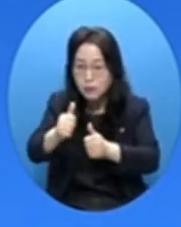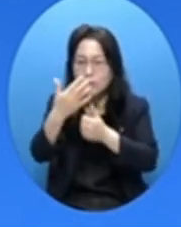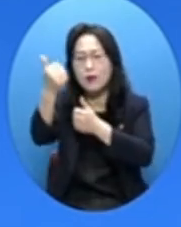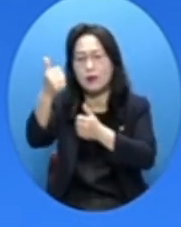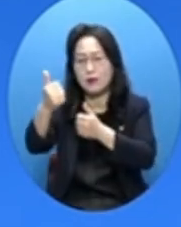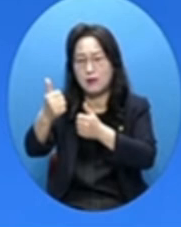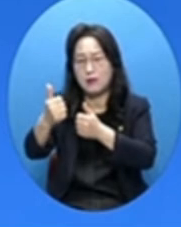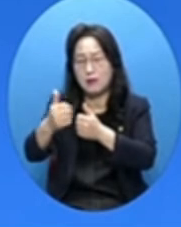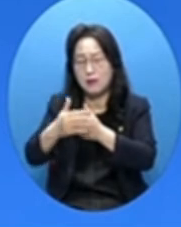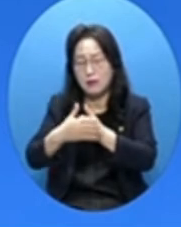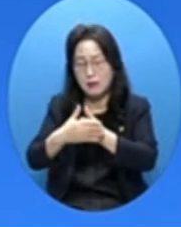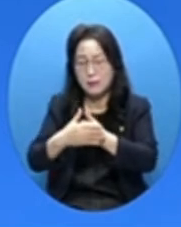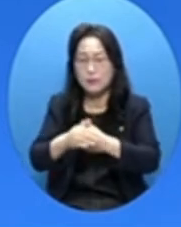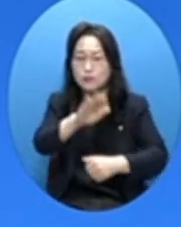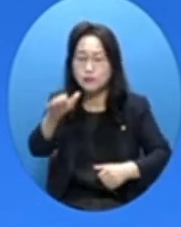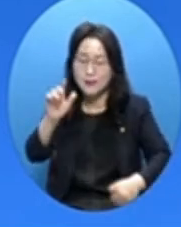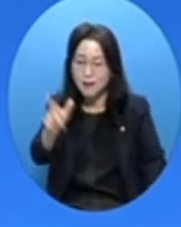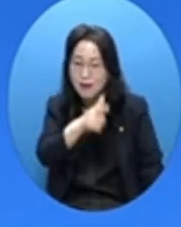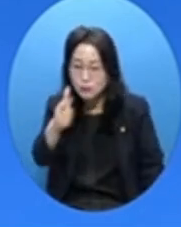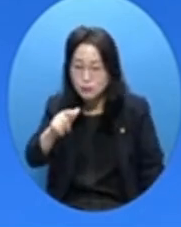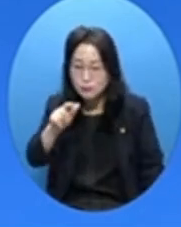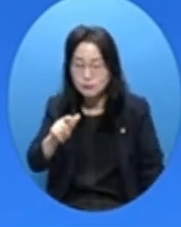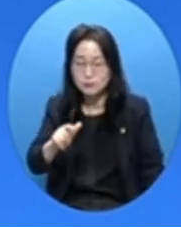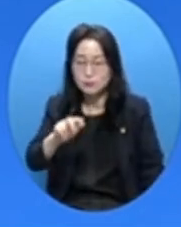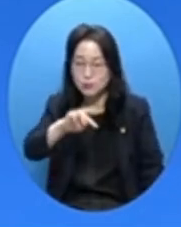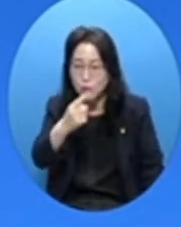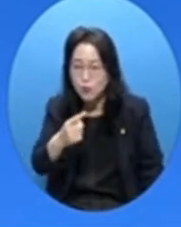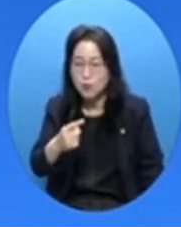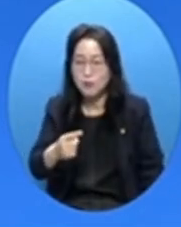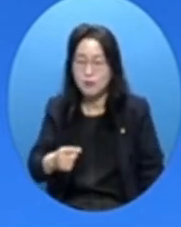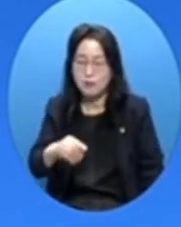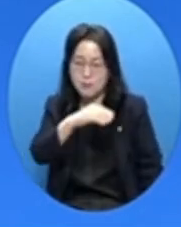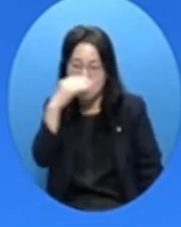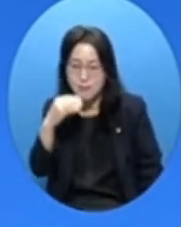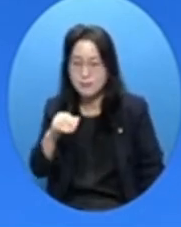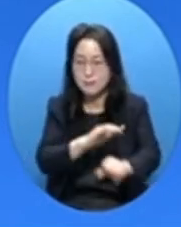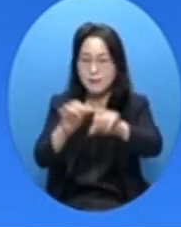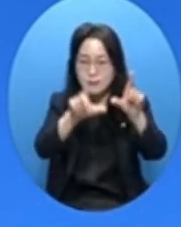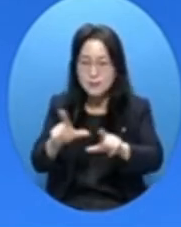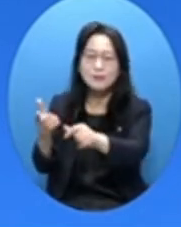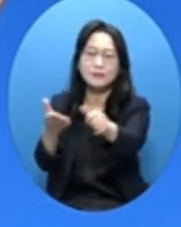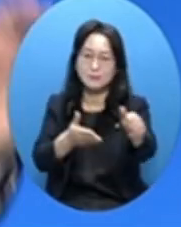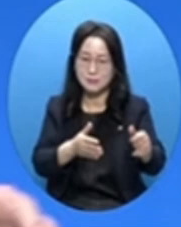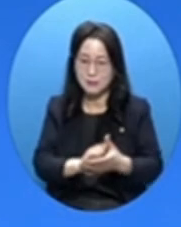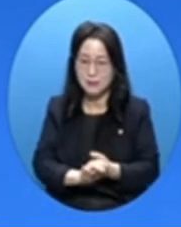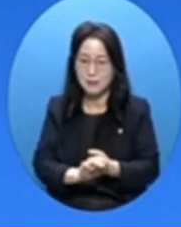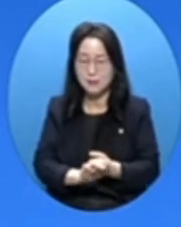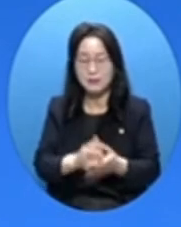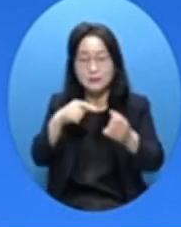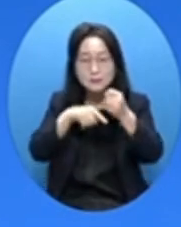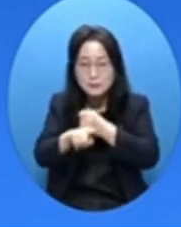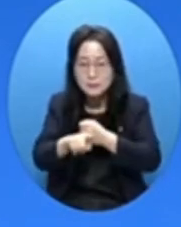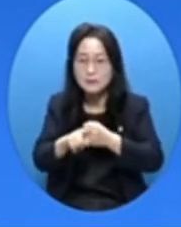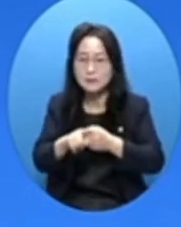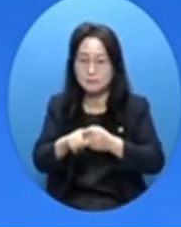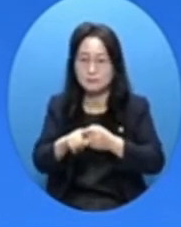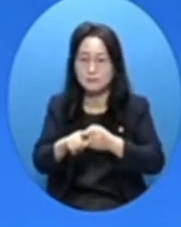살아도 잘 살아야 합니다 바르게 살아야 합니다 의미있게